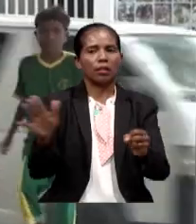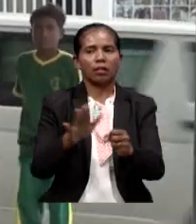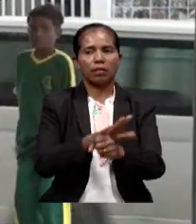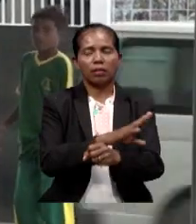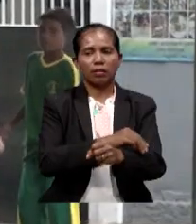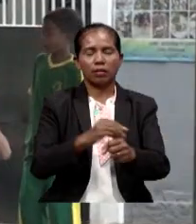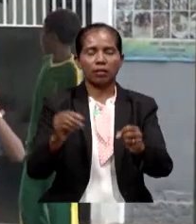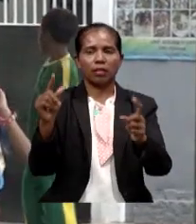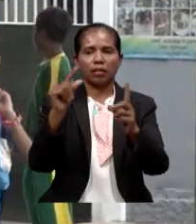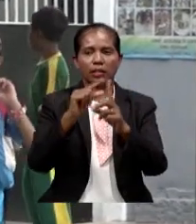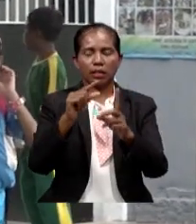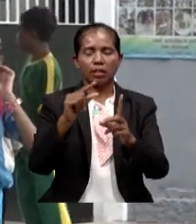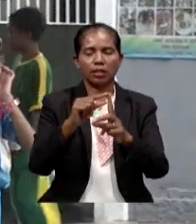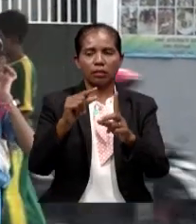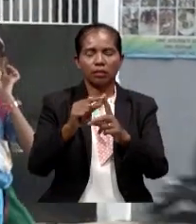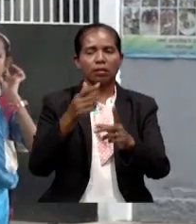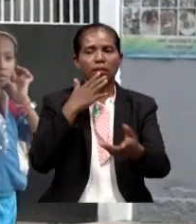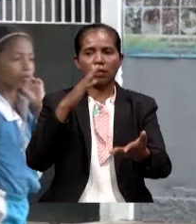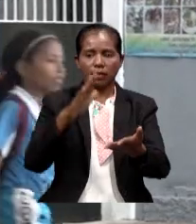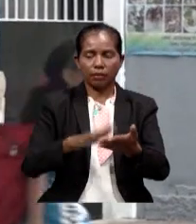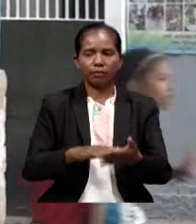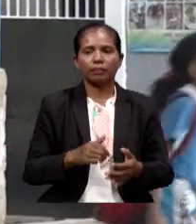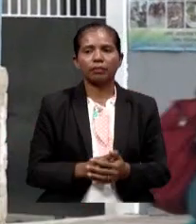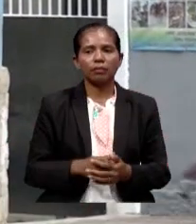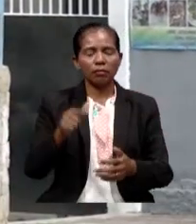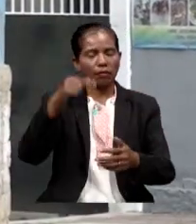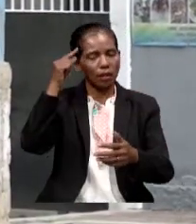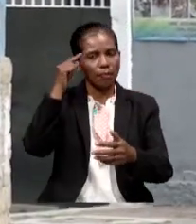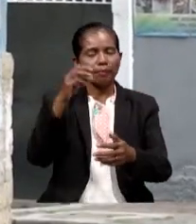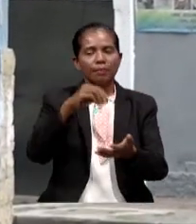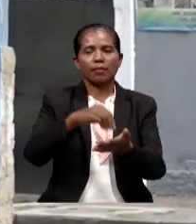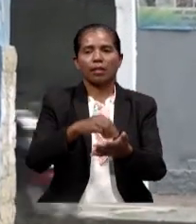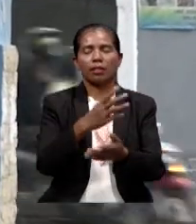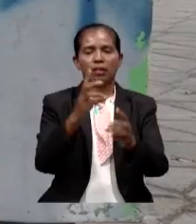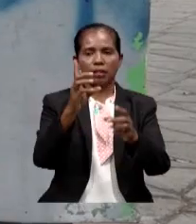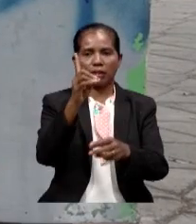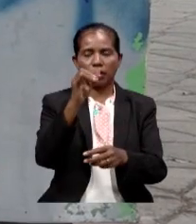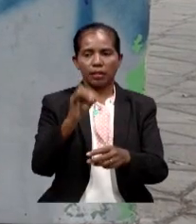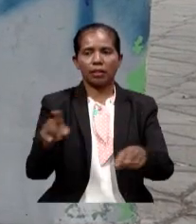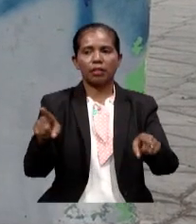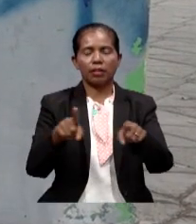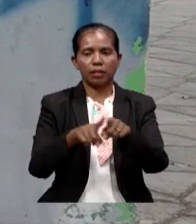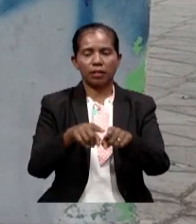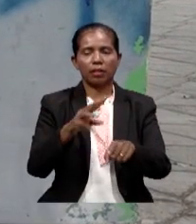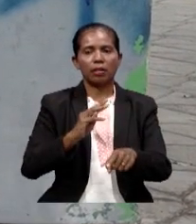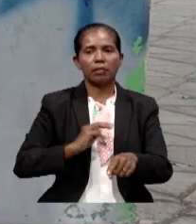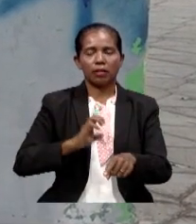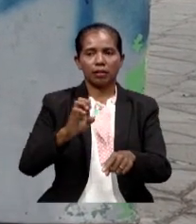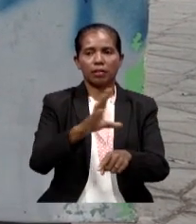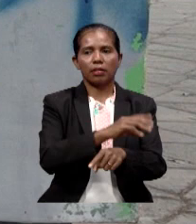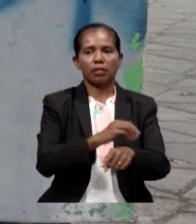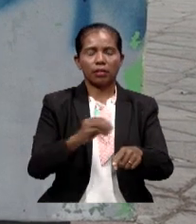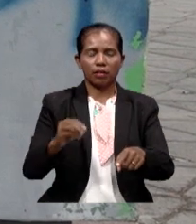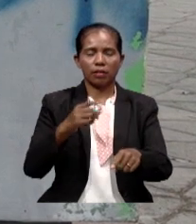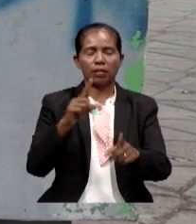no símbolo arte marciais. Iha zardin nebe governo lokalize capital Dili, hanesan zardin motael, nebe iha mos